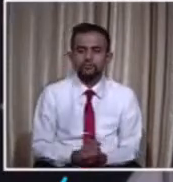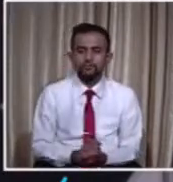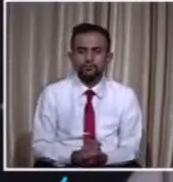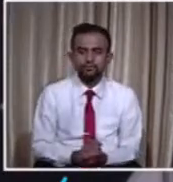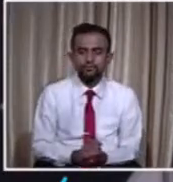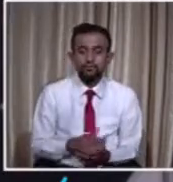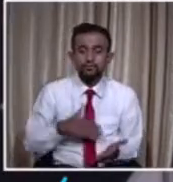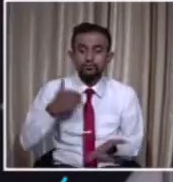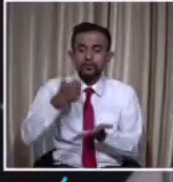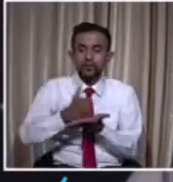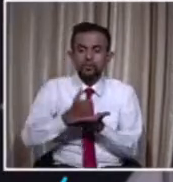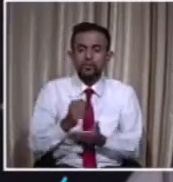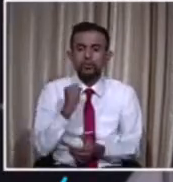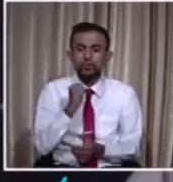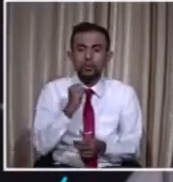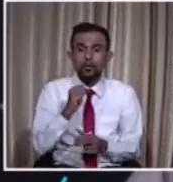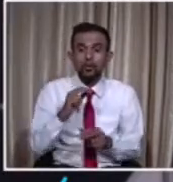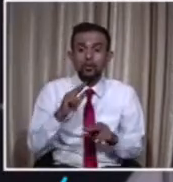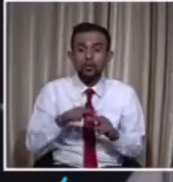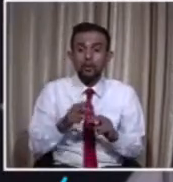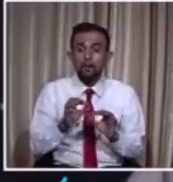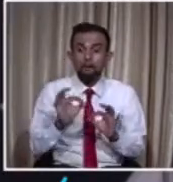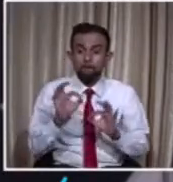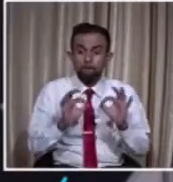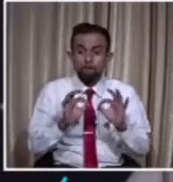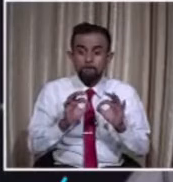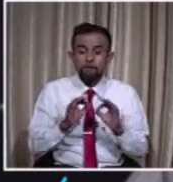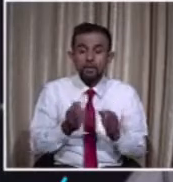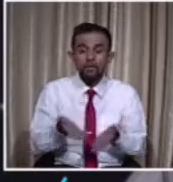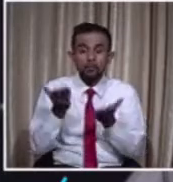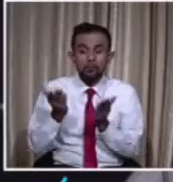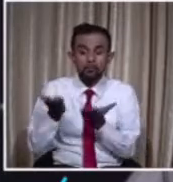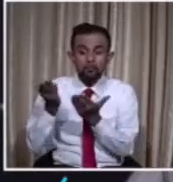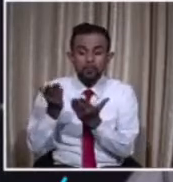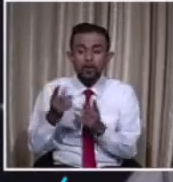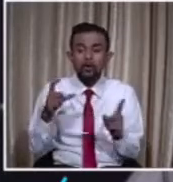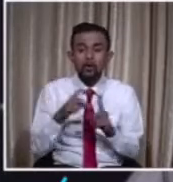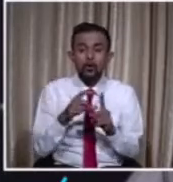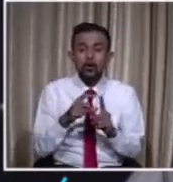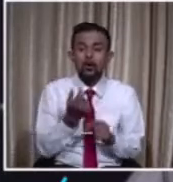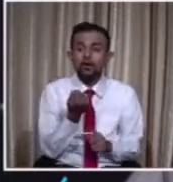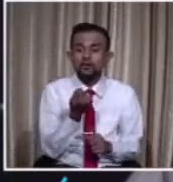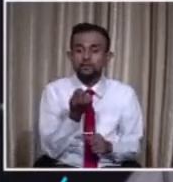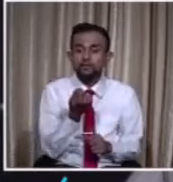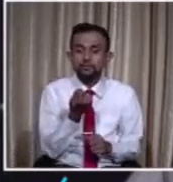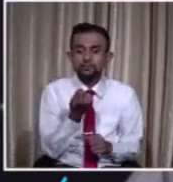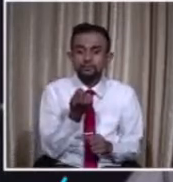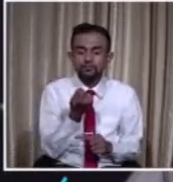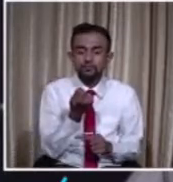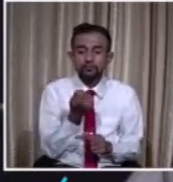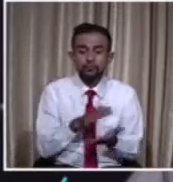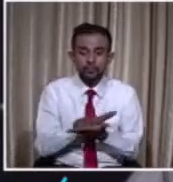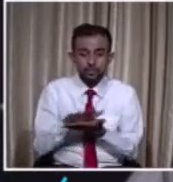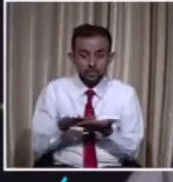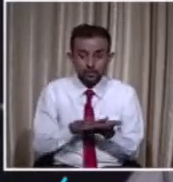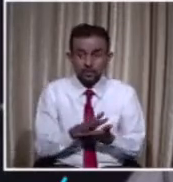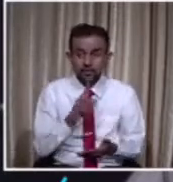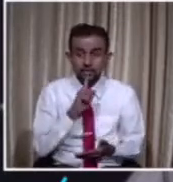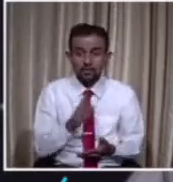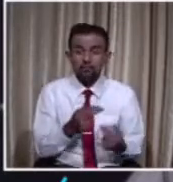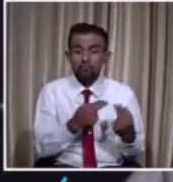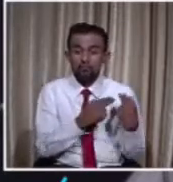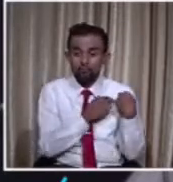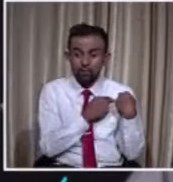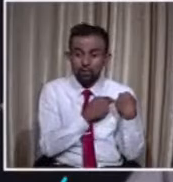මහ බැංකුවෙන් කොහමද ෆික්ස් රේට් එක වෙනුවට ෆ්ලෝට් කළේ කියලා හිටන් ඩොලර් එක. ඉතින් ඒක නිසා ඊටම පැහැදිලිව කියනවා වග